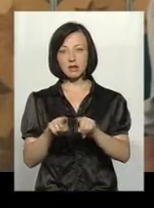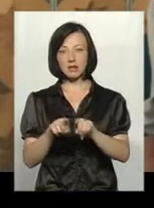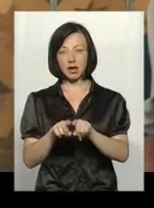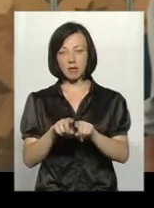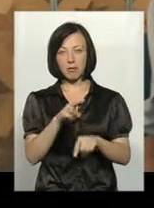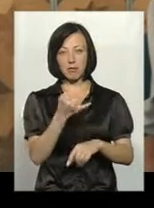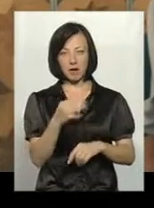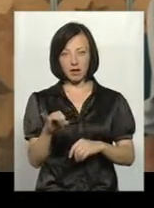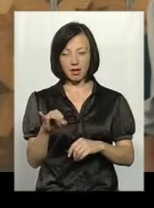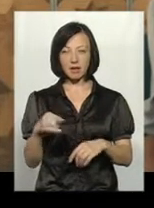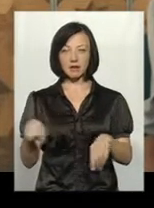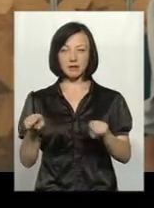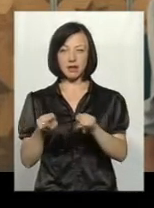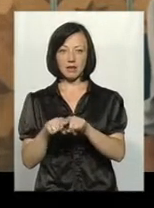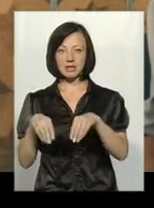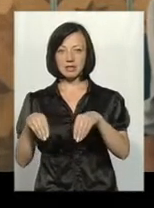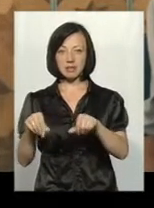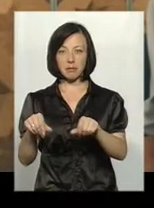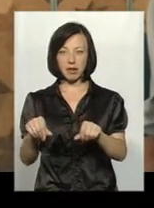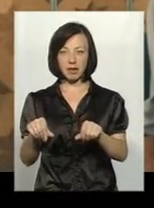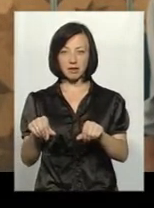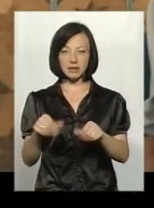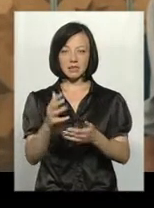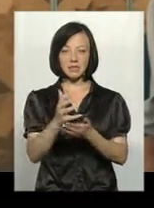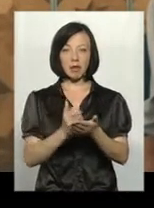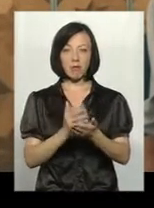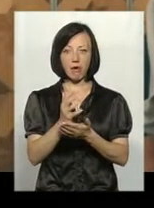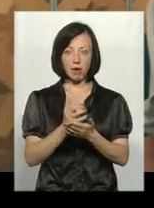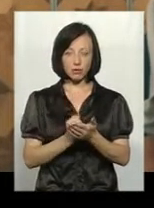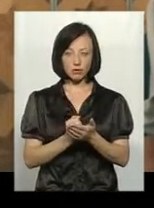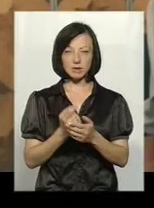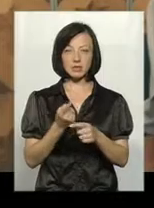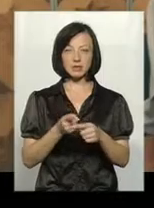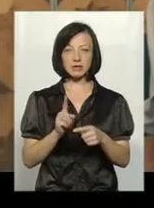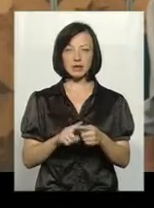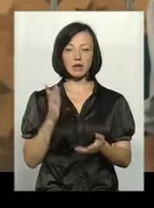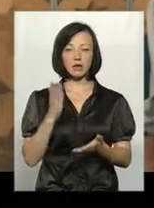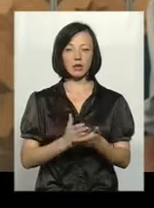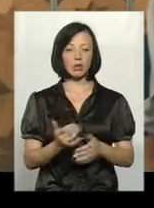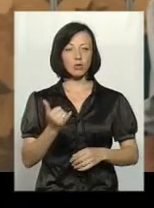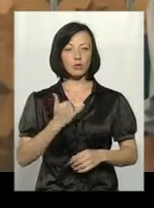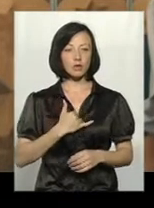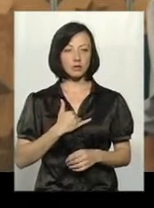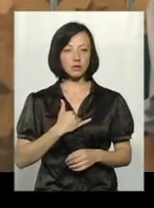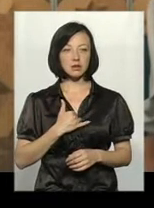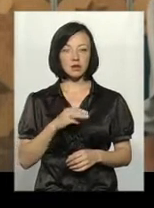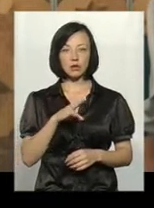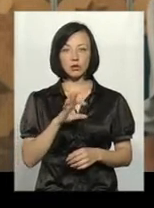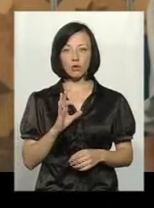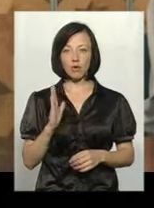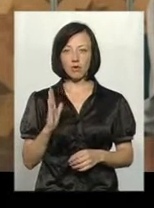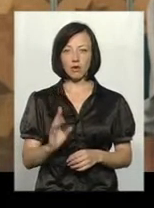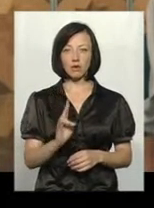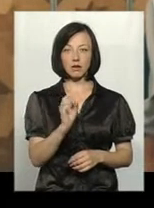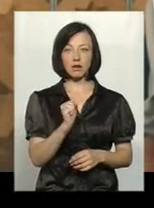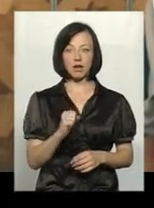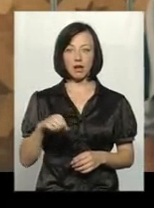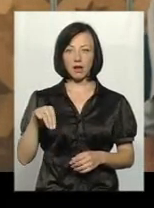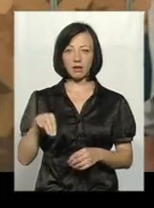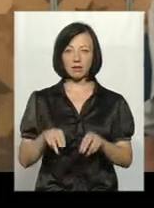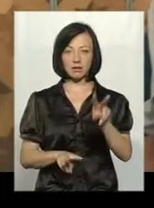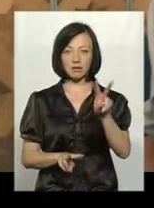наділів паїв, так і земель запасу резерву. Це є в нас ТОВНАТ,